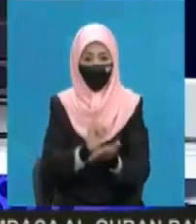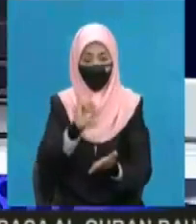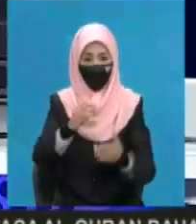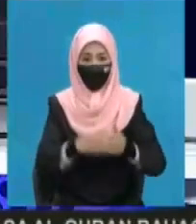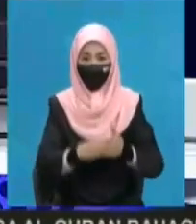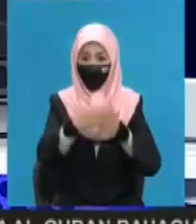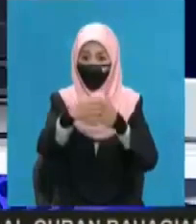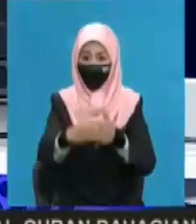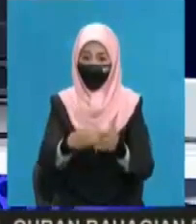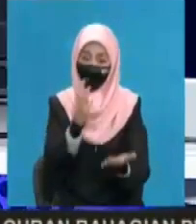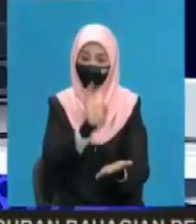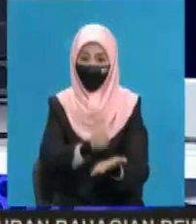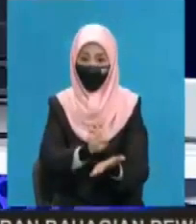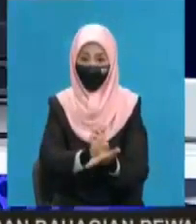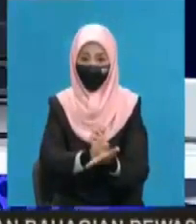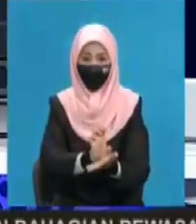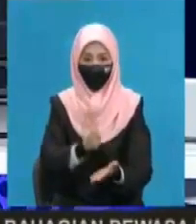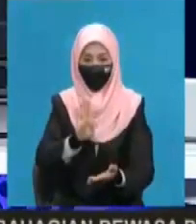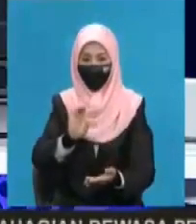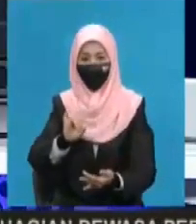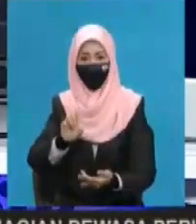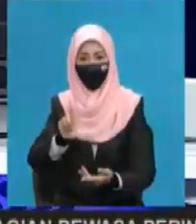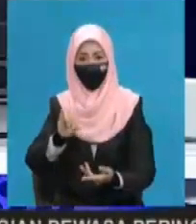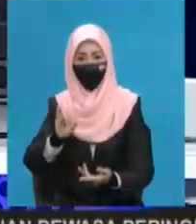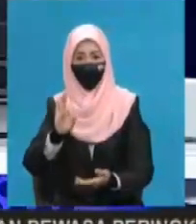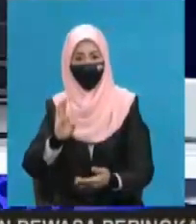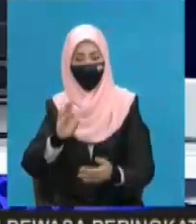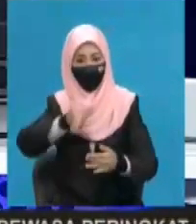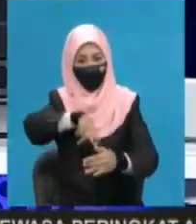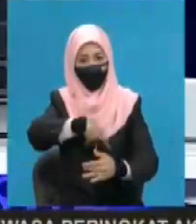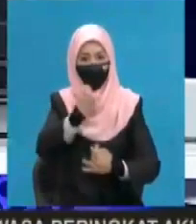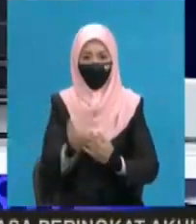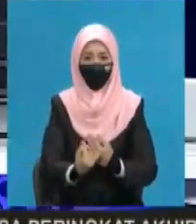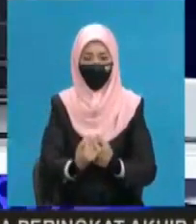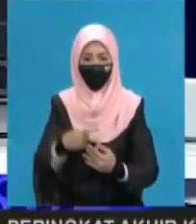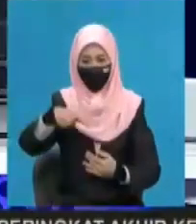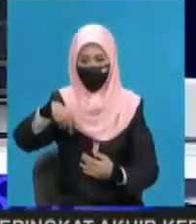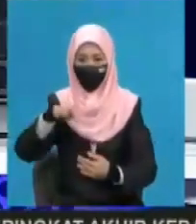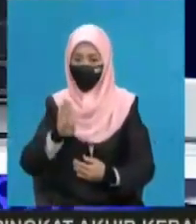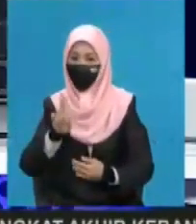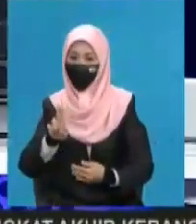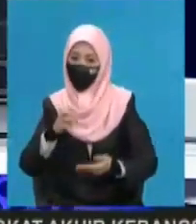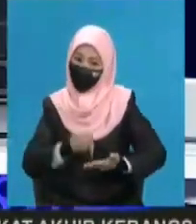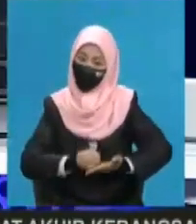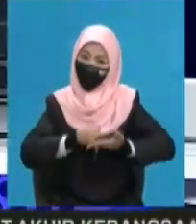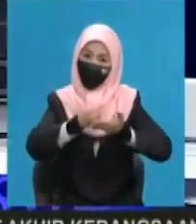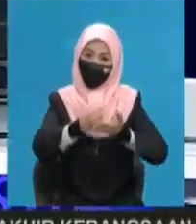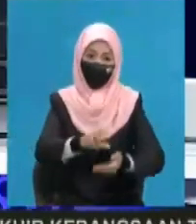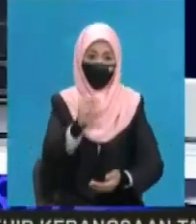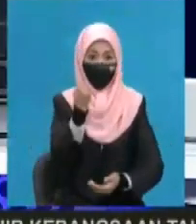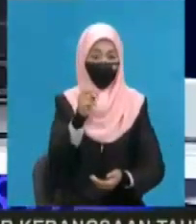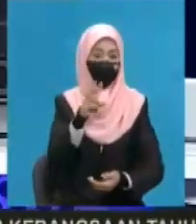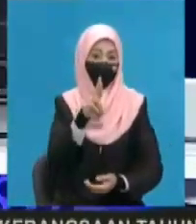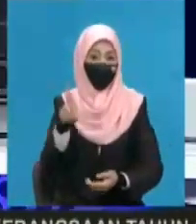kepemimpinan dan keuangan Islam Ronaldi lift dengan kerjasama Project benaaah video menyumbangkan lebih Rp10.000